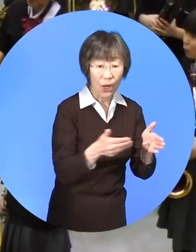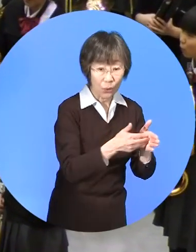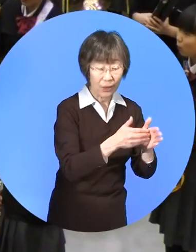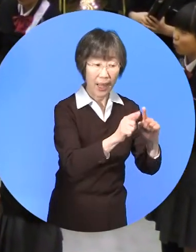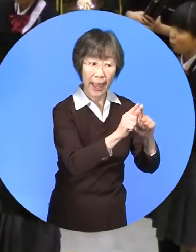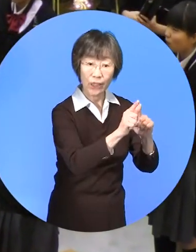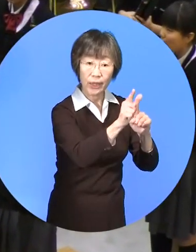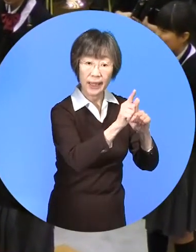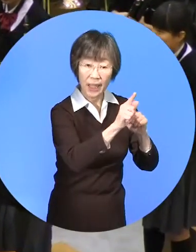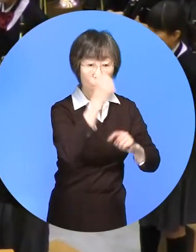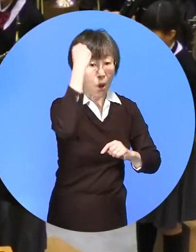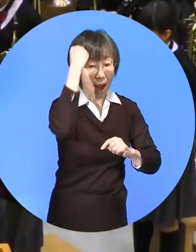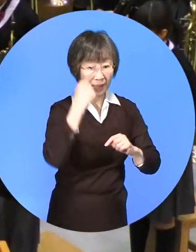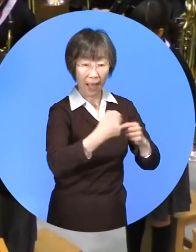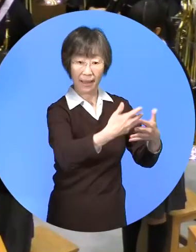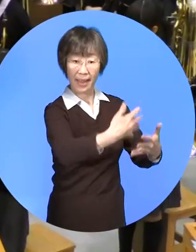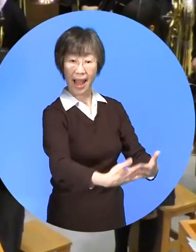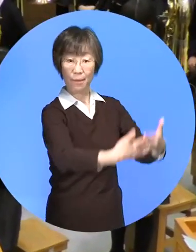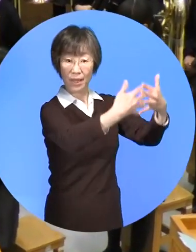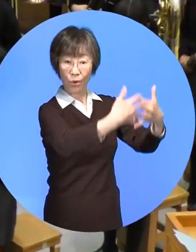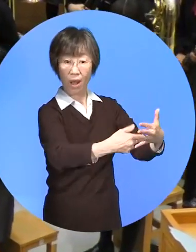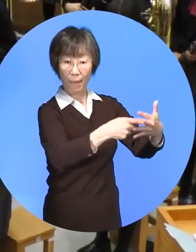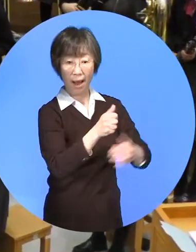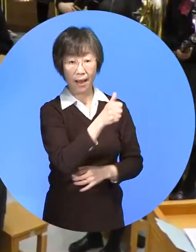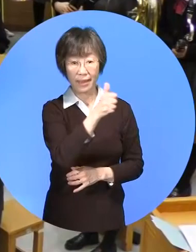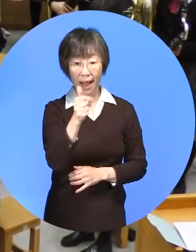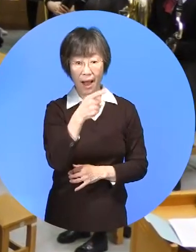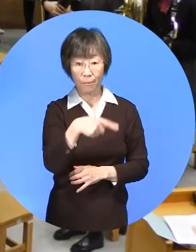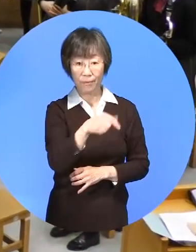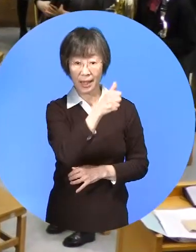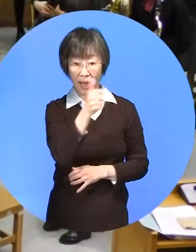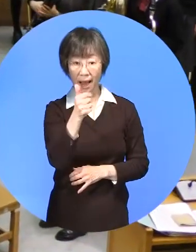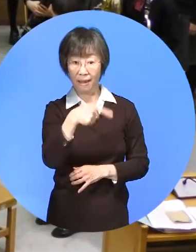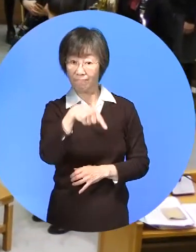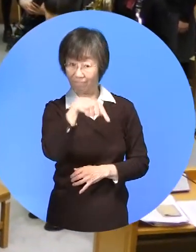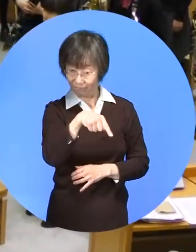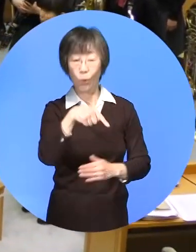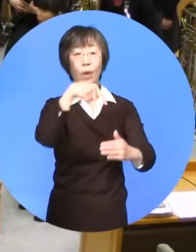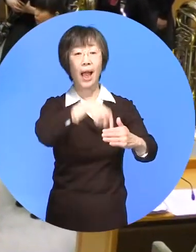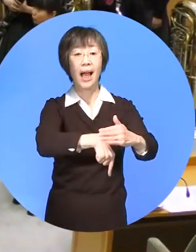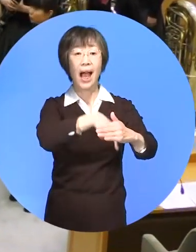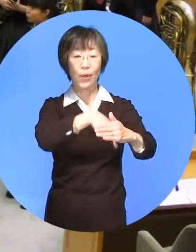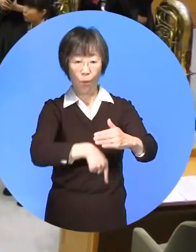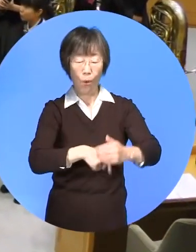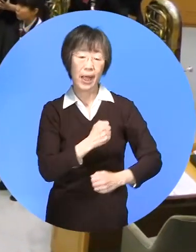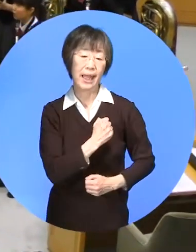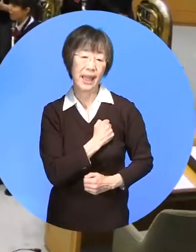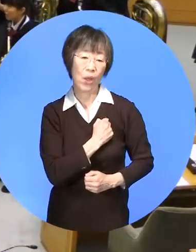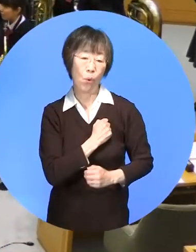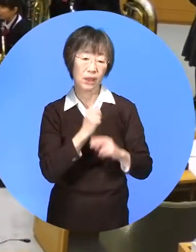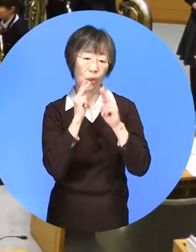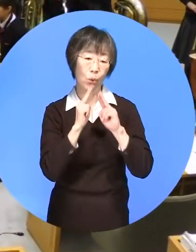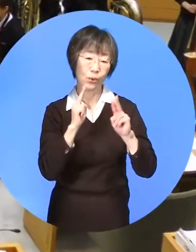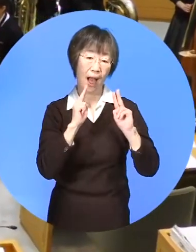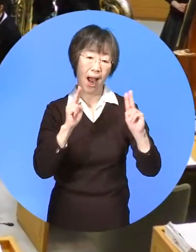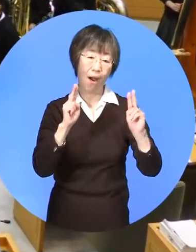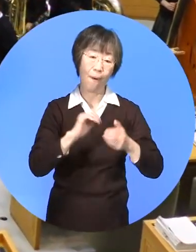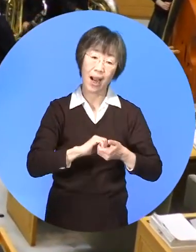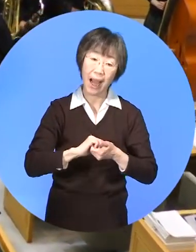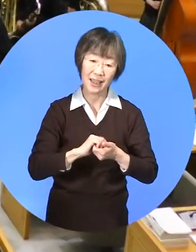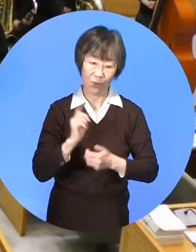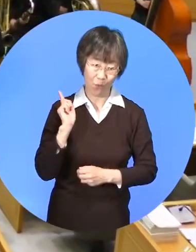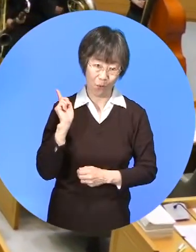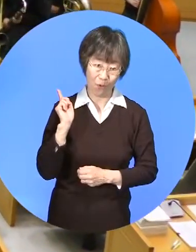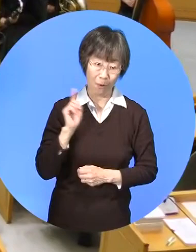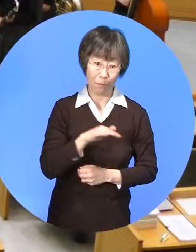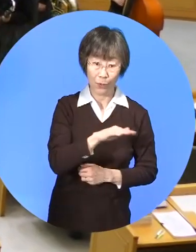最後に NHK 連続テレビ小説、だんだんの劇中歌、命の歌を合唱。議場には生